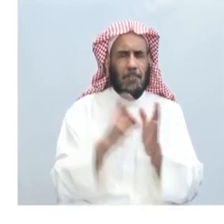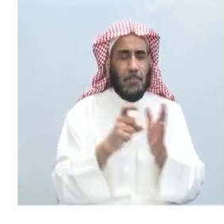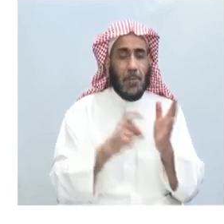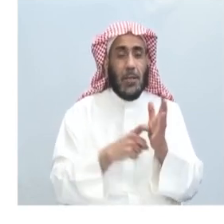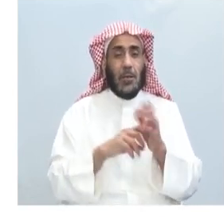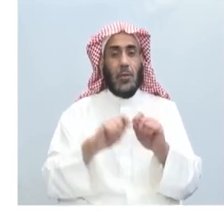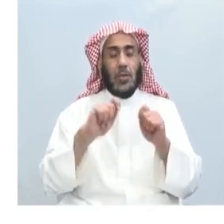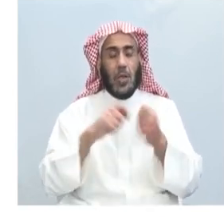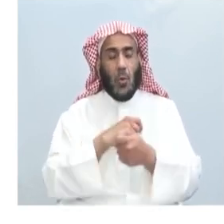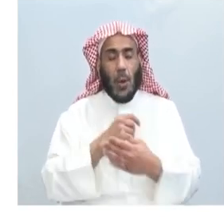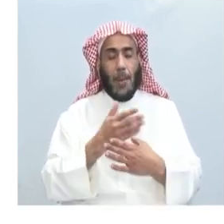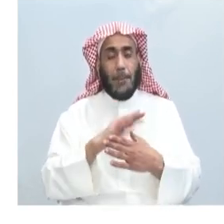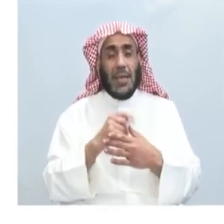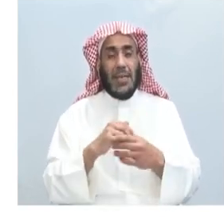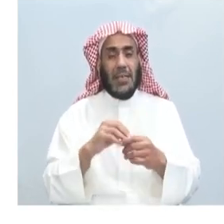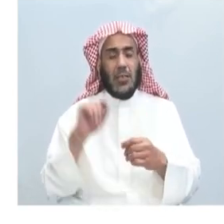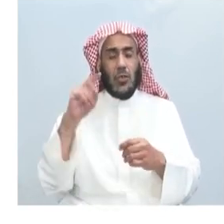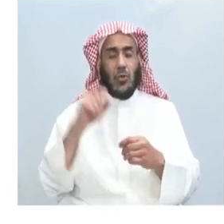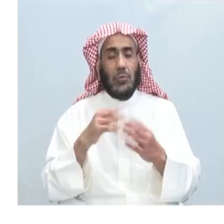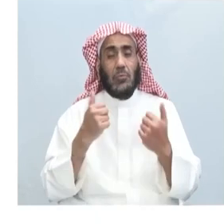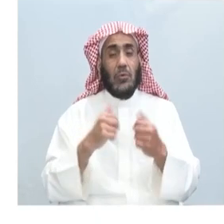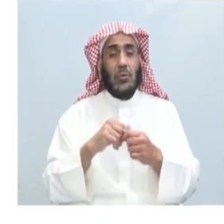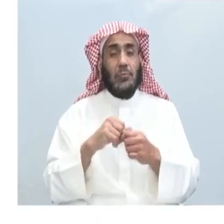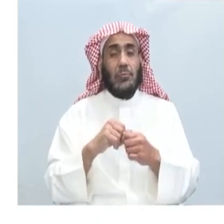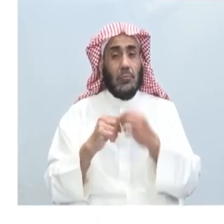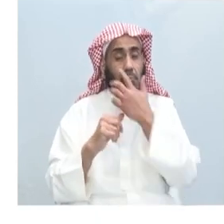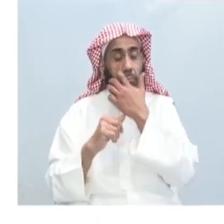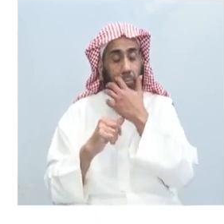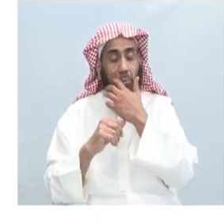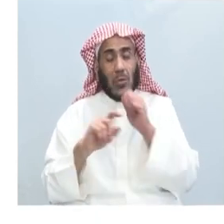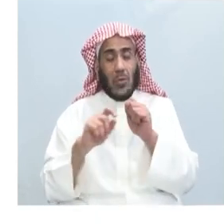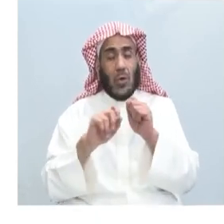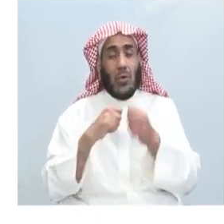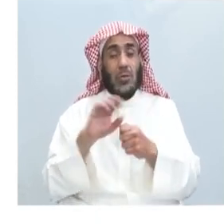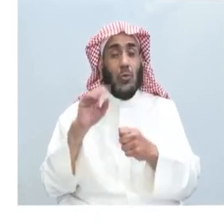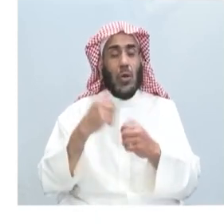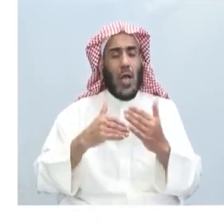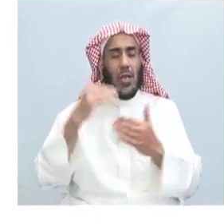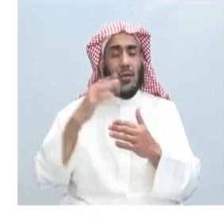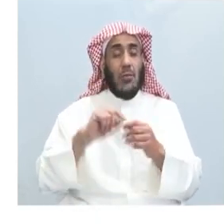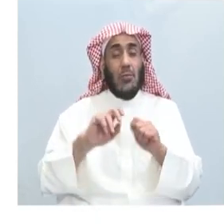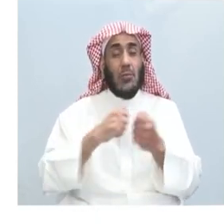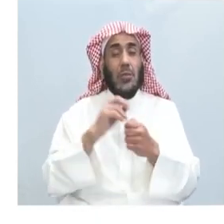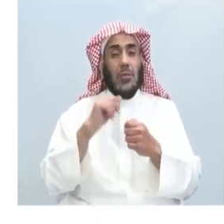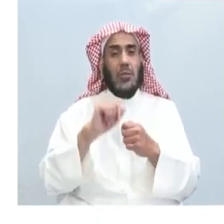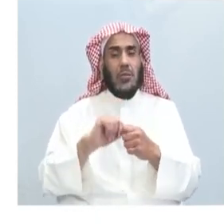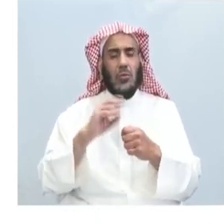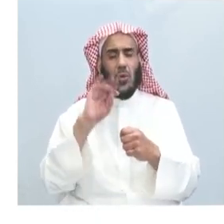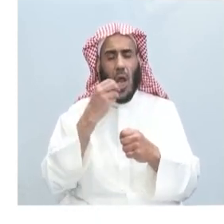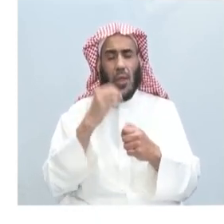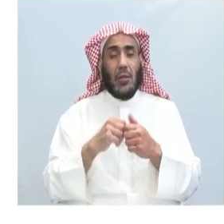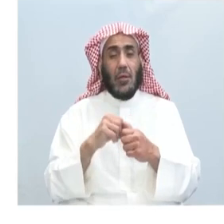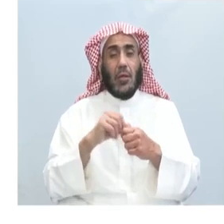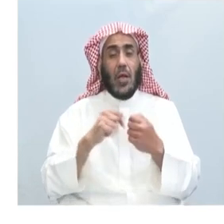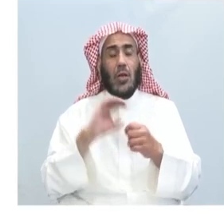والتحويل بين السعر لانه مطلوب لدي سعر ف نحول اولا لسعر العادي ثم بعد ذلك نحول لسعر الغذائي